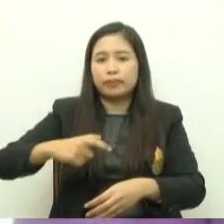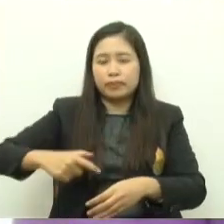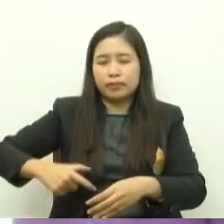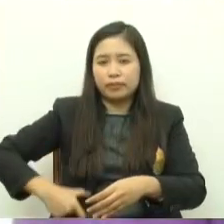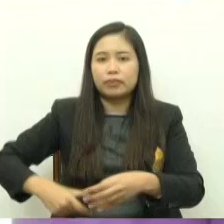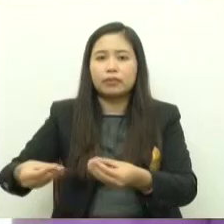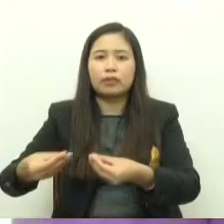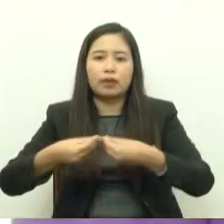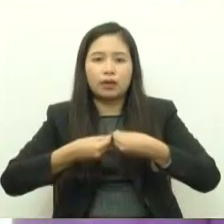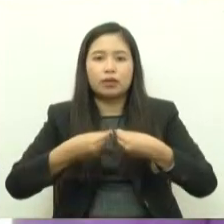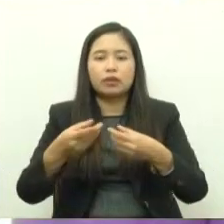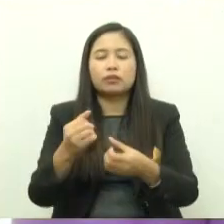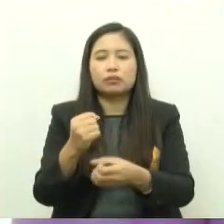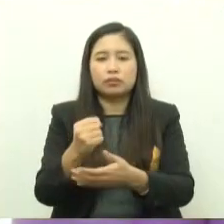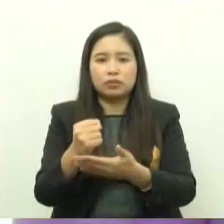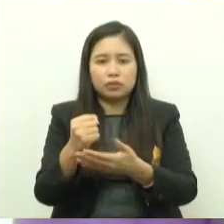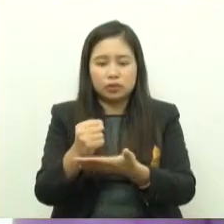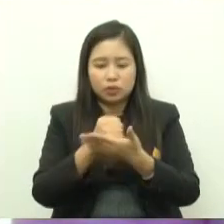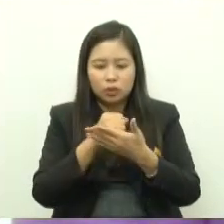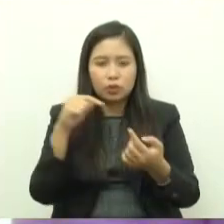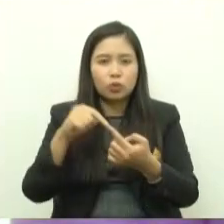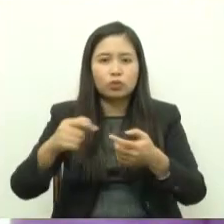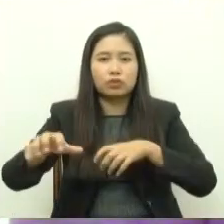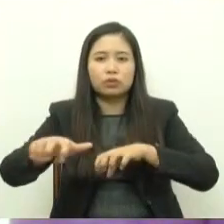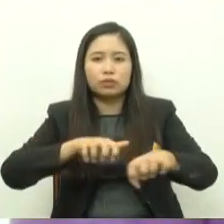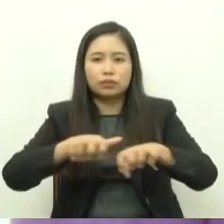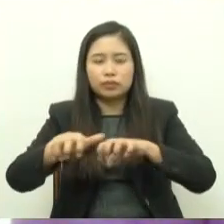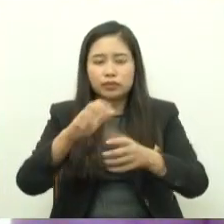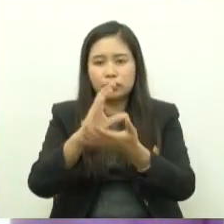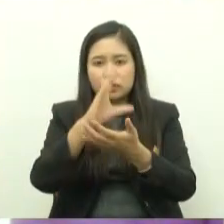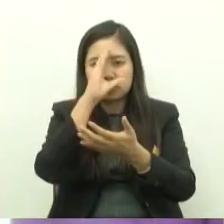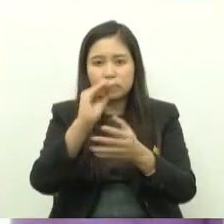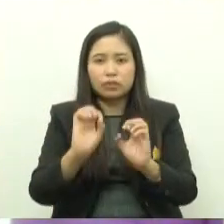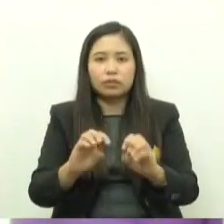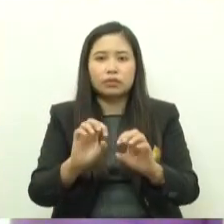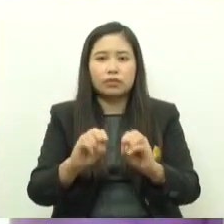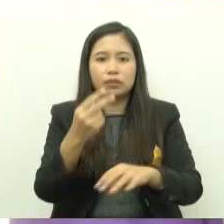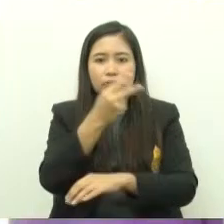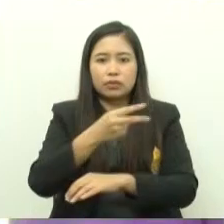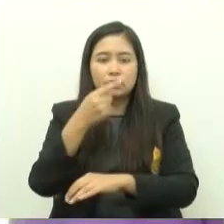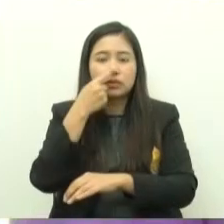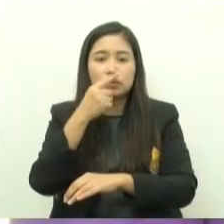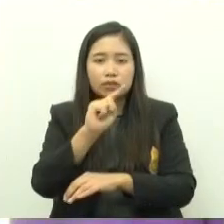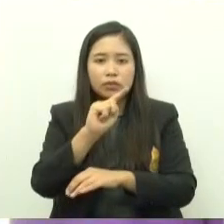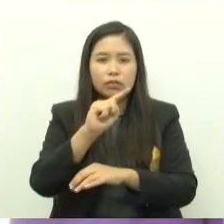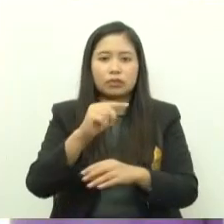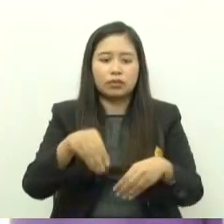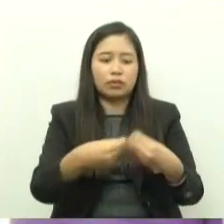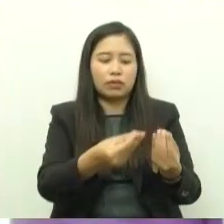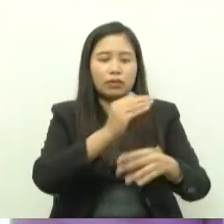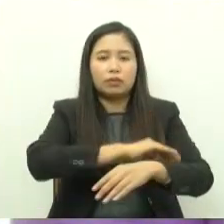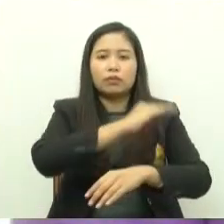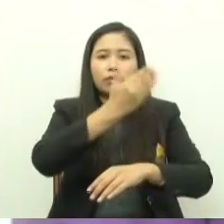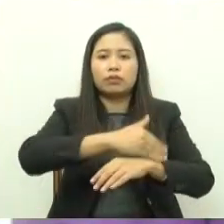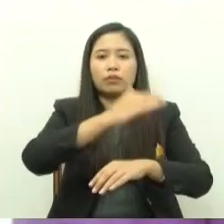ได้เมตตานะคะในการที่จะจัดการศึกษาในเรื่องของภาษาไทยในการสื่อสารบนพื้นที่สูงให้กับสพปน่าน